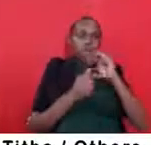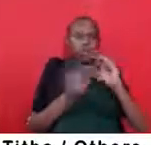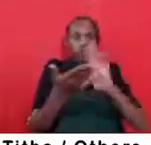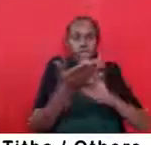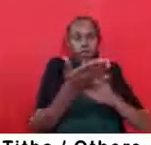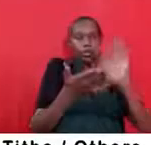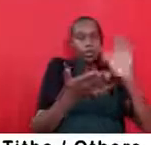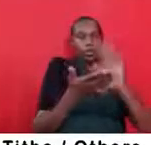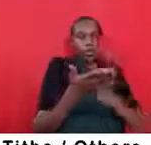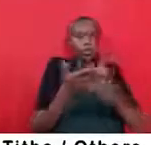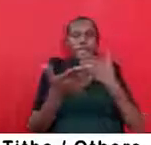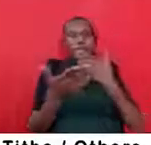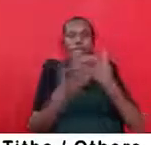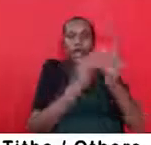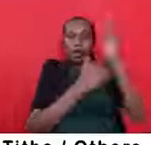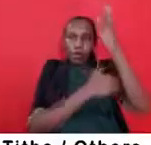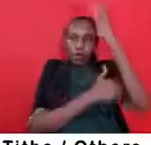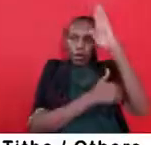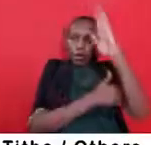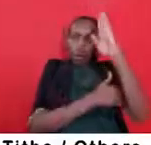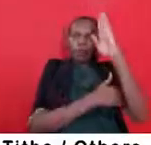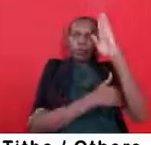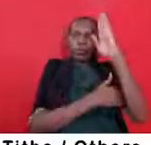kusifu. Mshukuruni